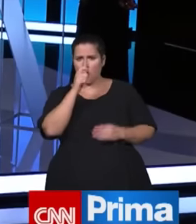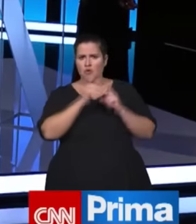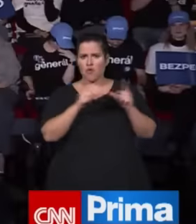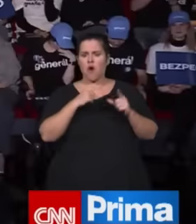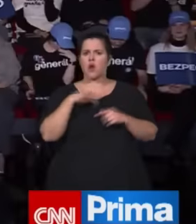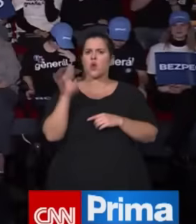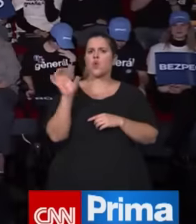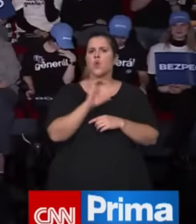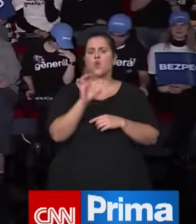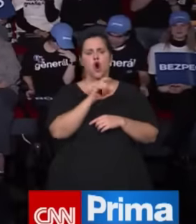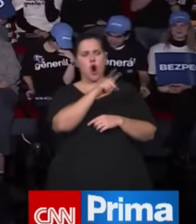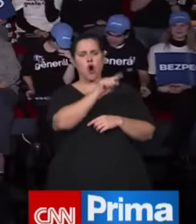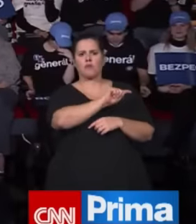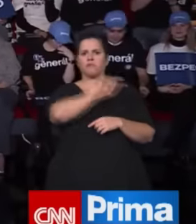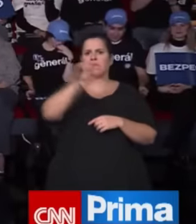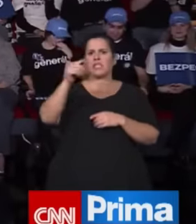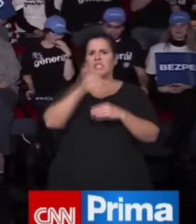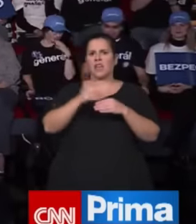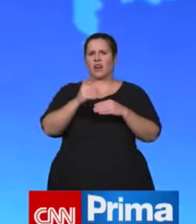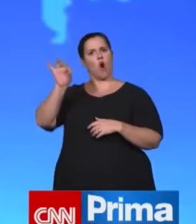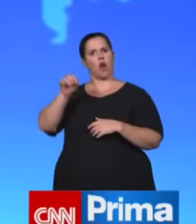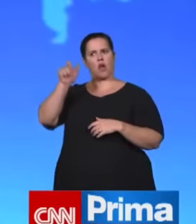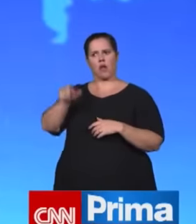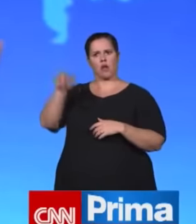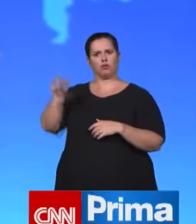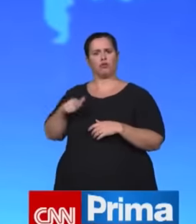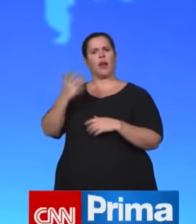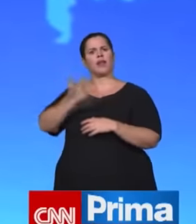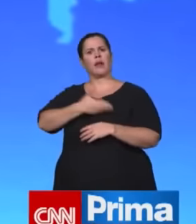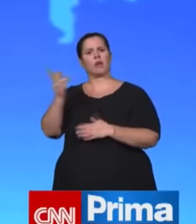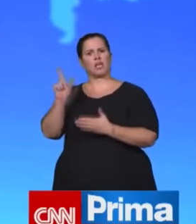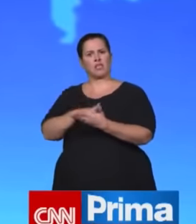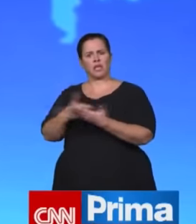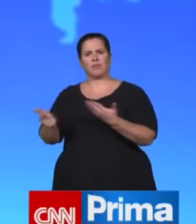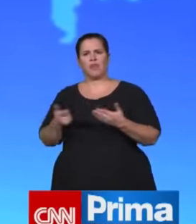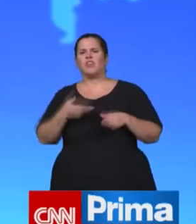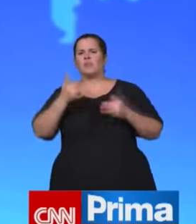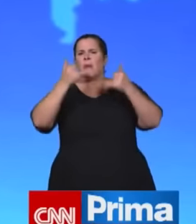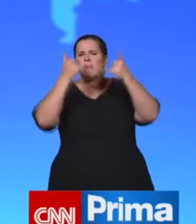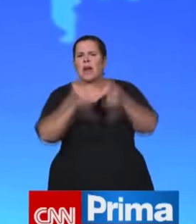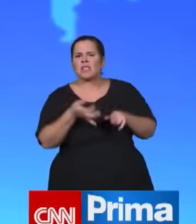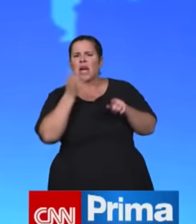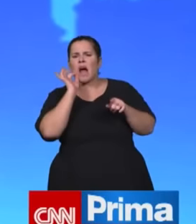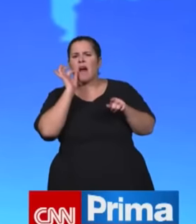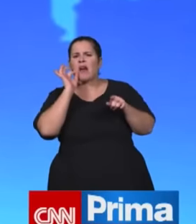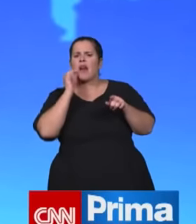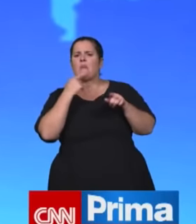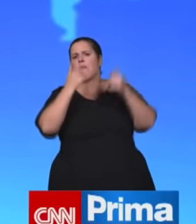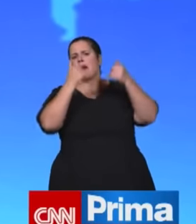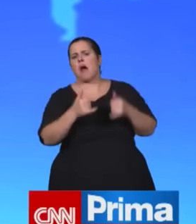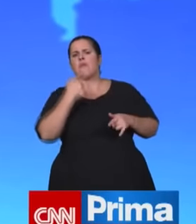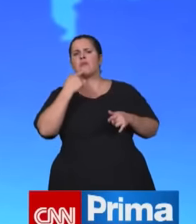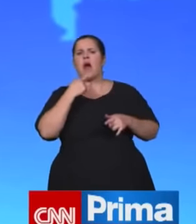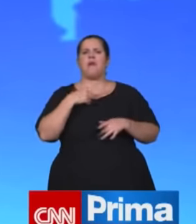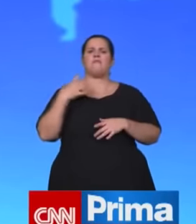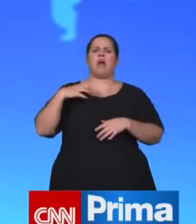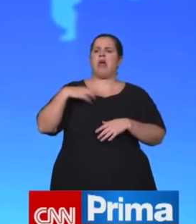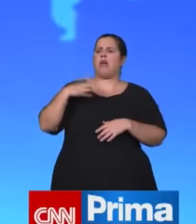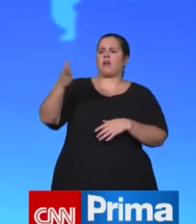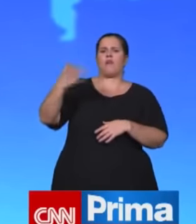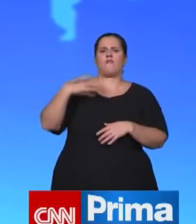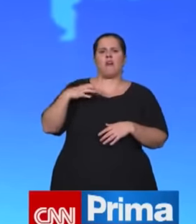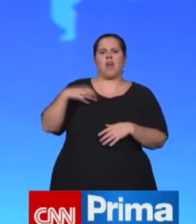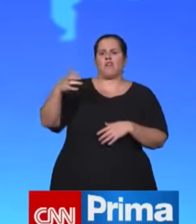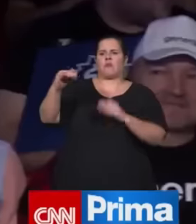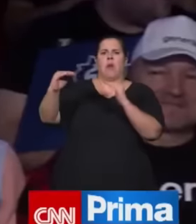zahraničí. O čem se tady bavíme? Ta praská kavárna říká, no to je ten venkov, to jsou ty, co to je, ta